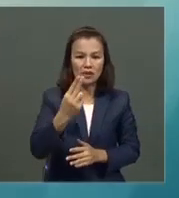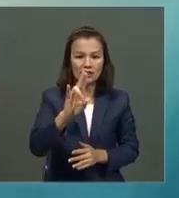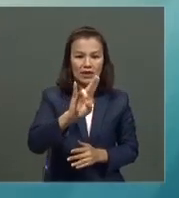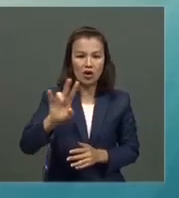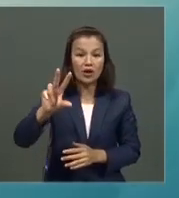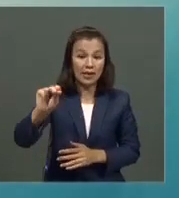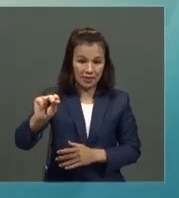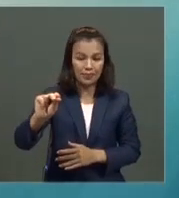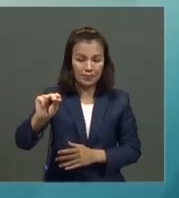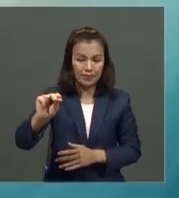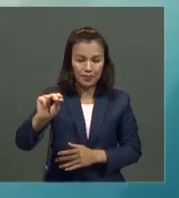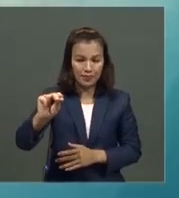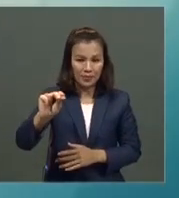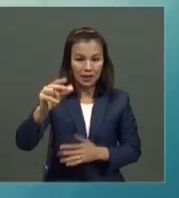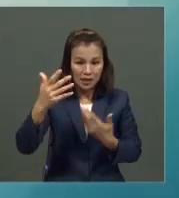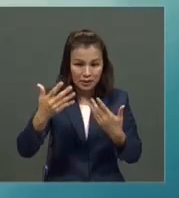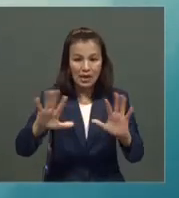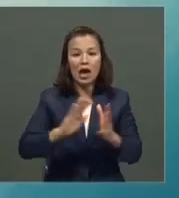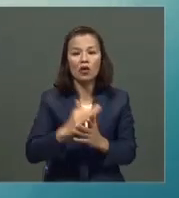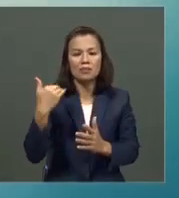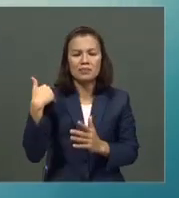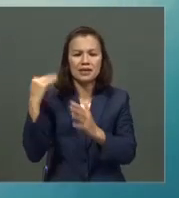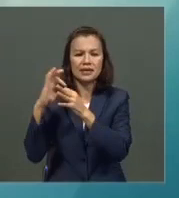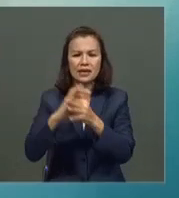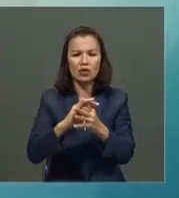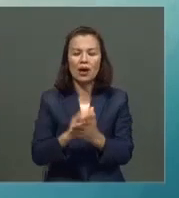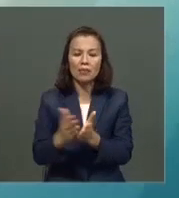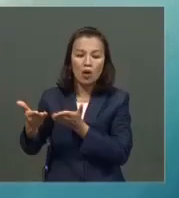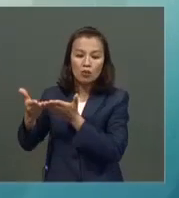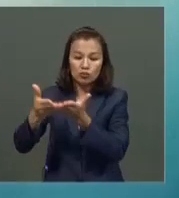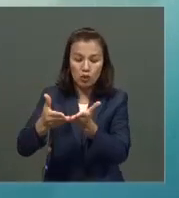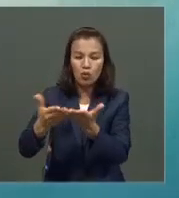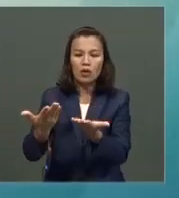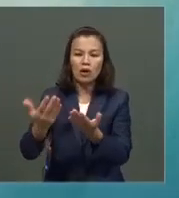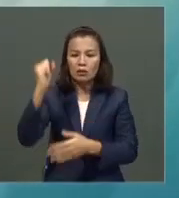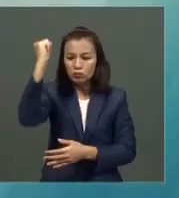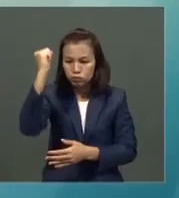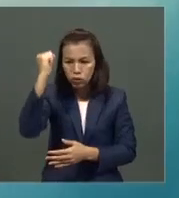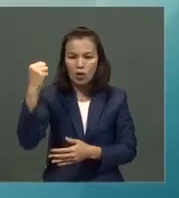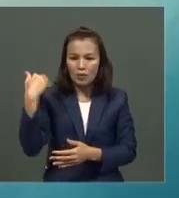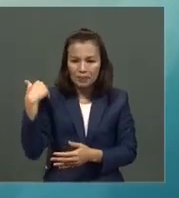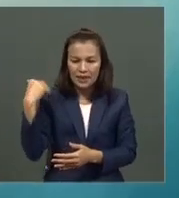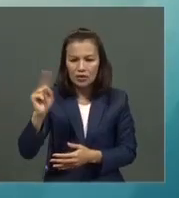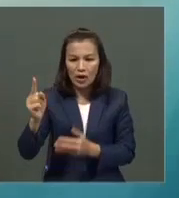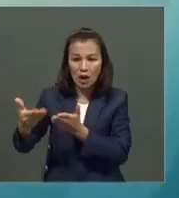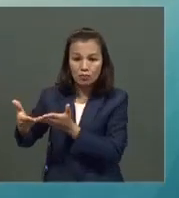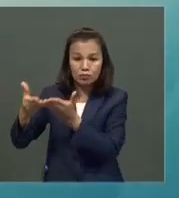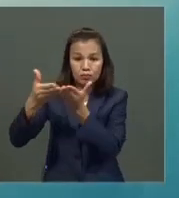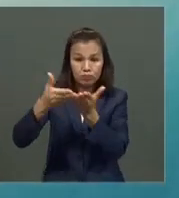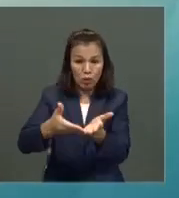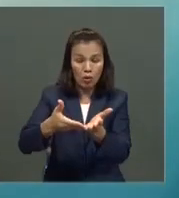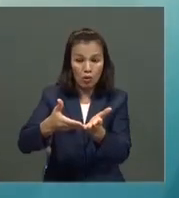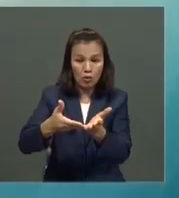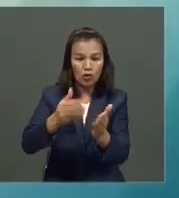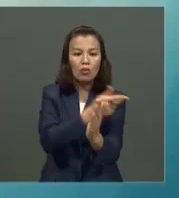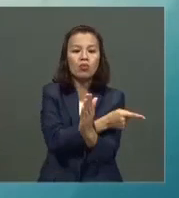122,730 คนทีเดียวนะคะแล้วก็จะมีส่วนหนึ่งที่มาจากทางบกทางน้ำด้วยทางน้ำก็อย่างเช่นจะเข้าที่ท่าเรือน้ำลึก